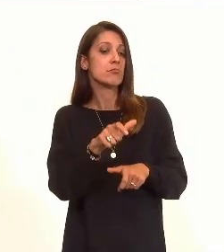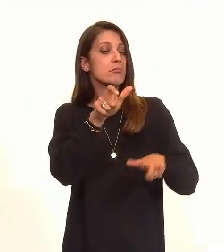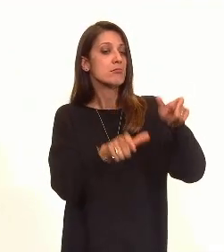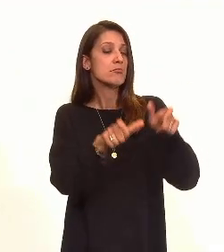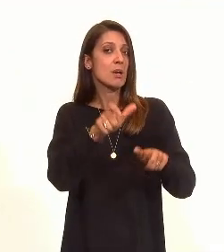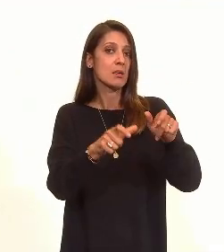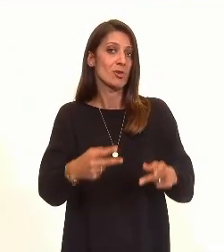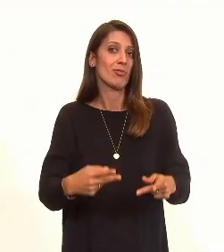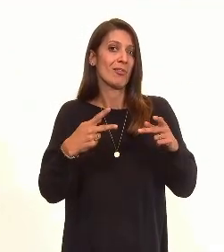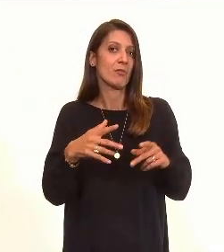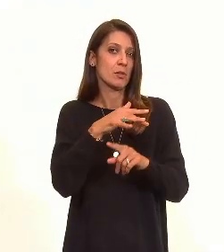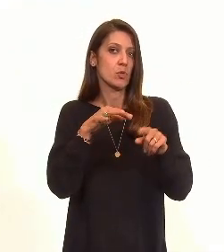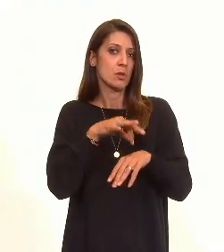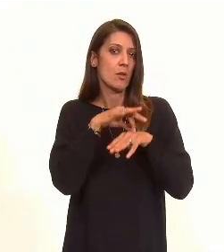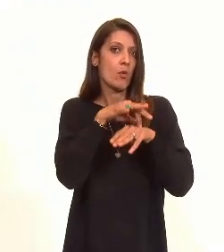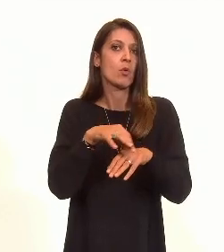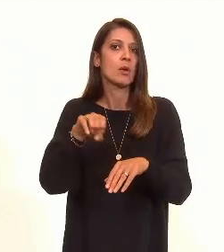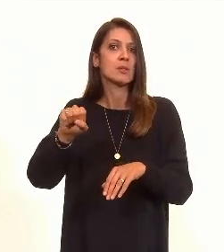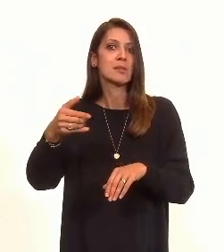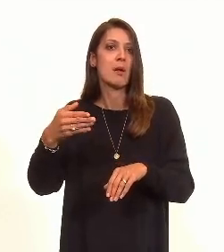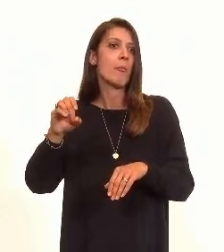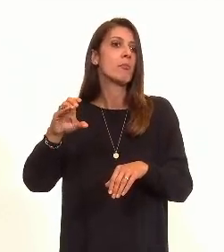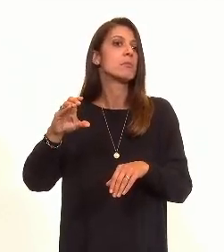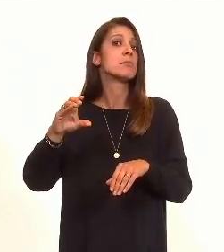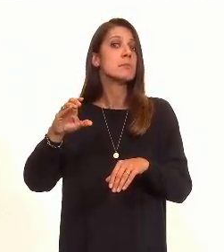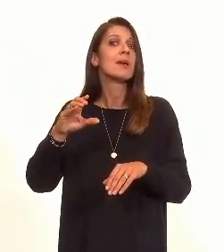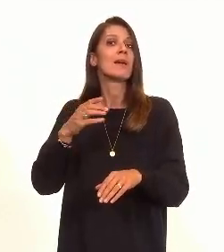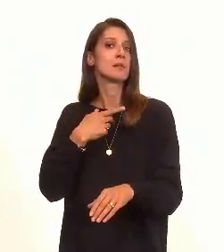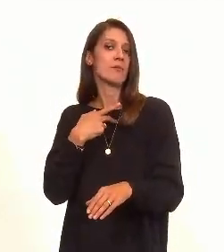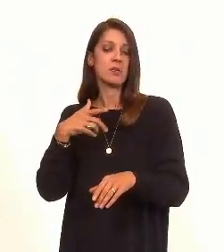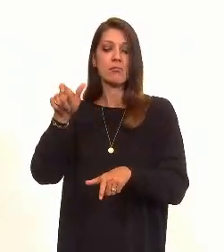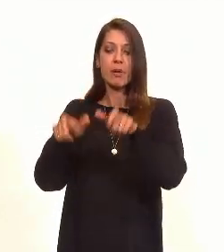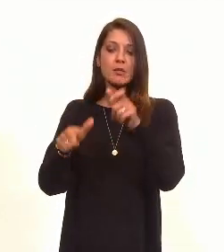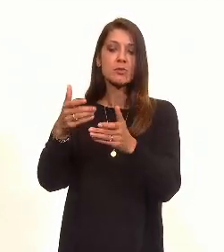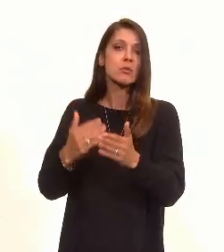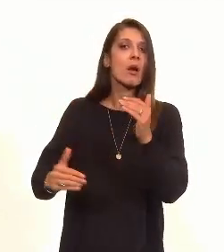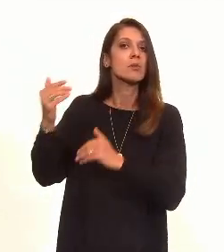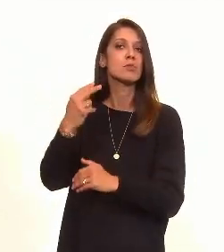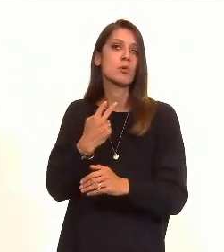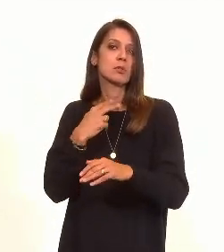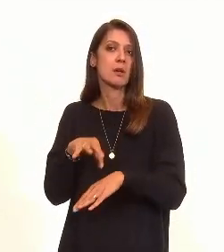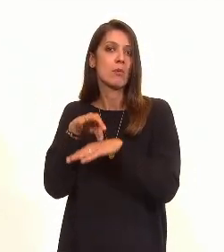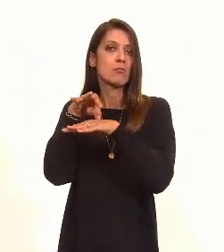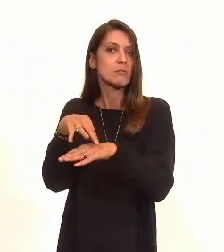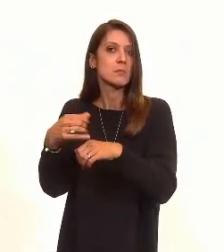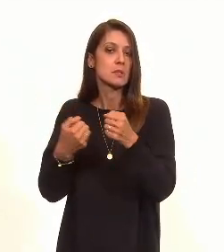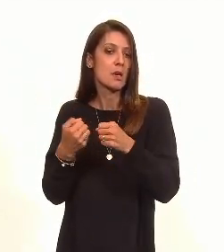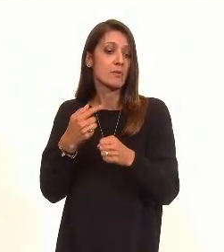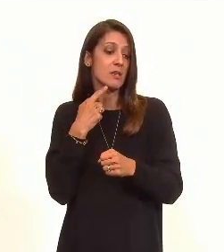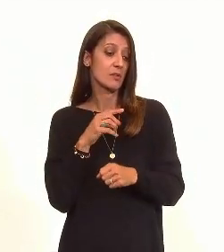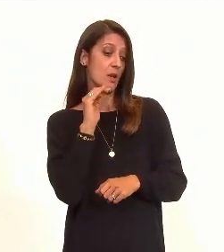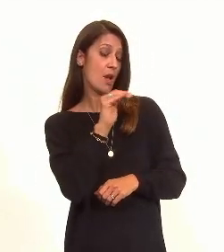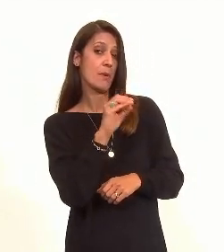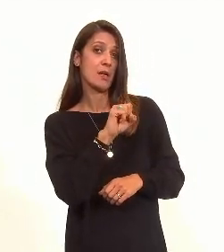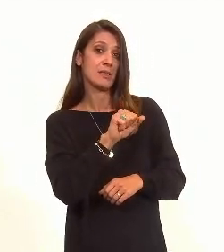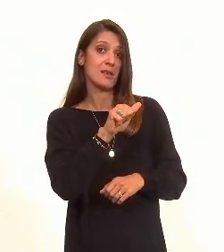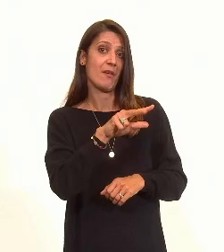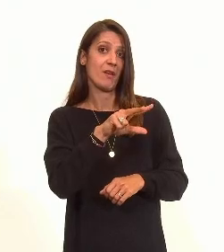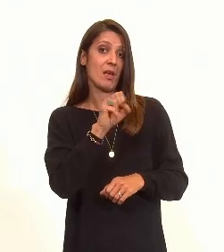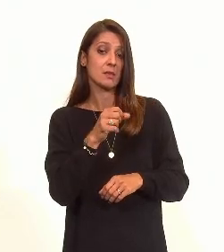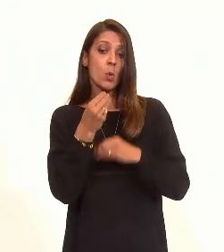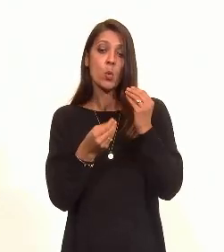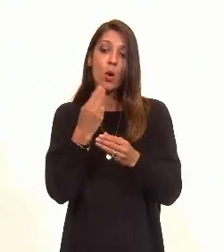ou de SAMSA, service d'accompagnement médico-social pour adultes handicapés, qui va reprendre les missions d'un SAVS, mais également ajouter des